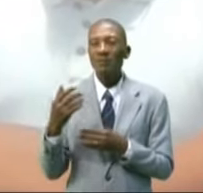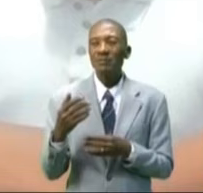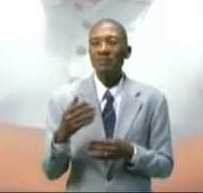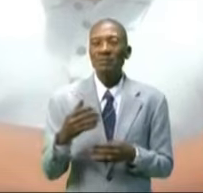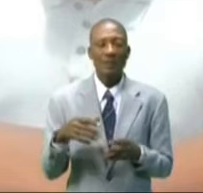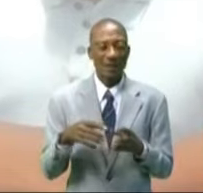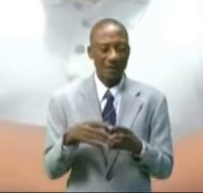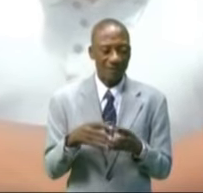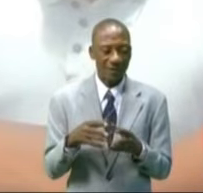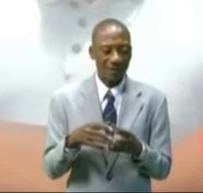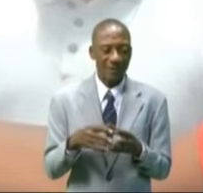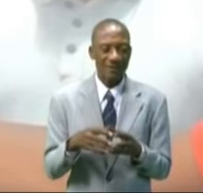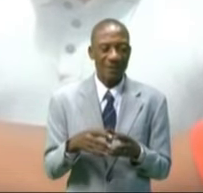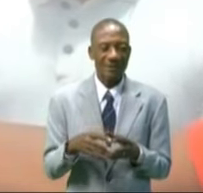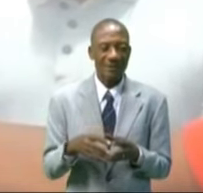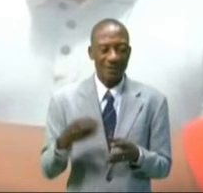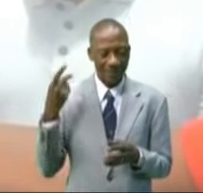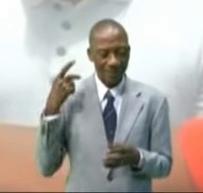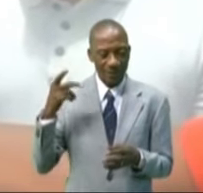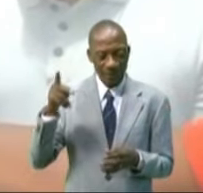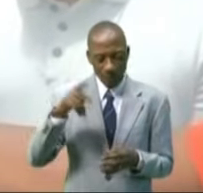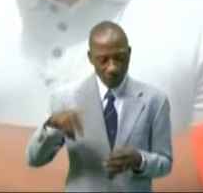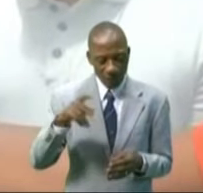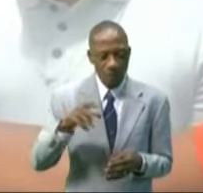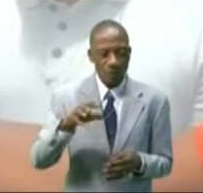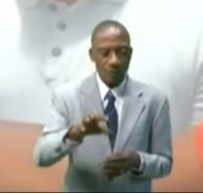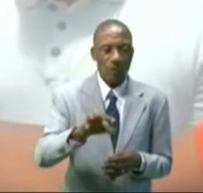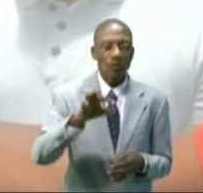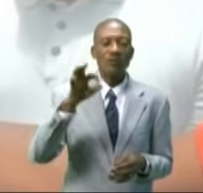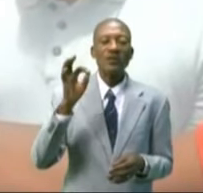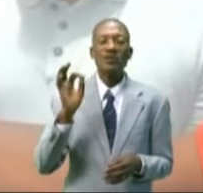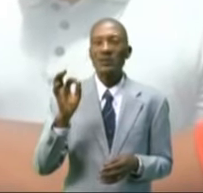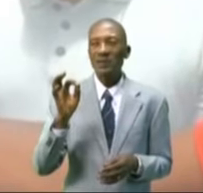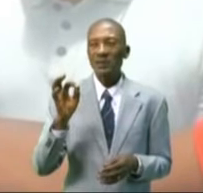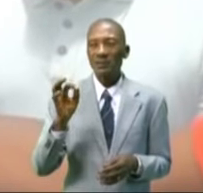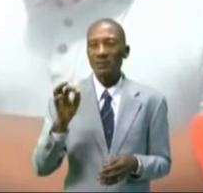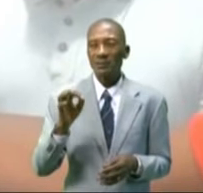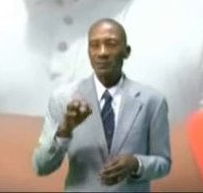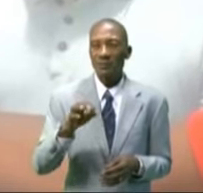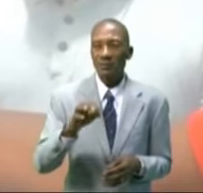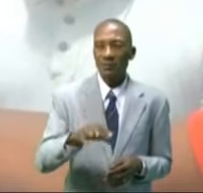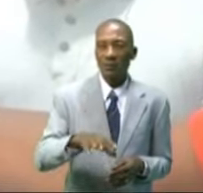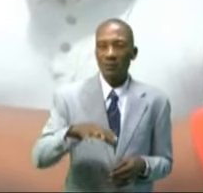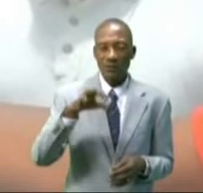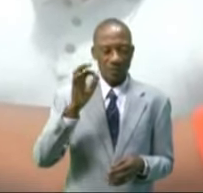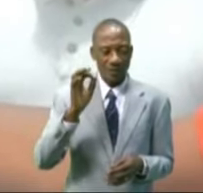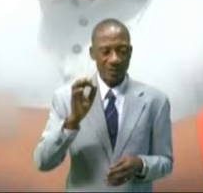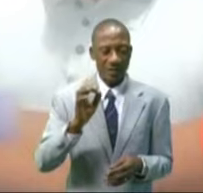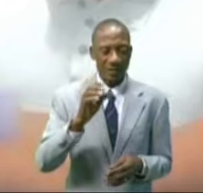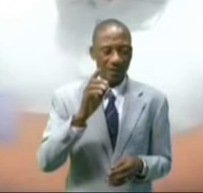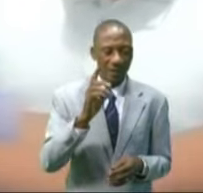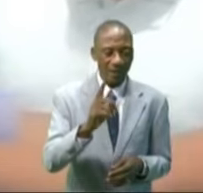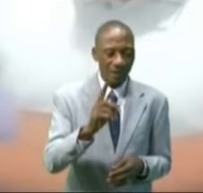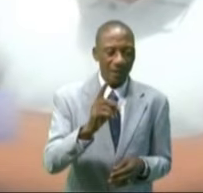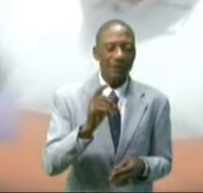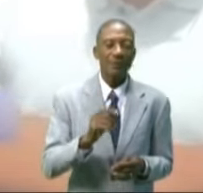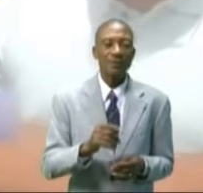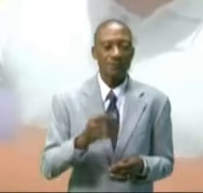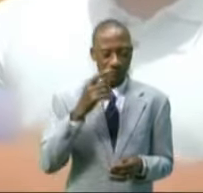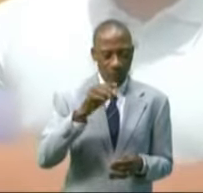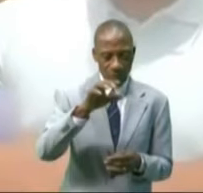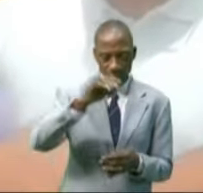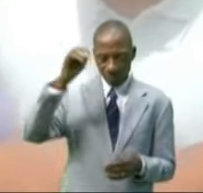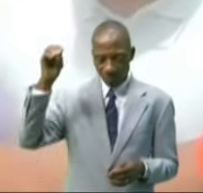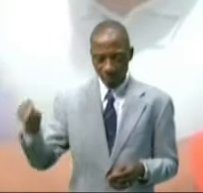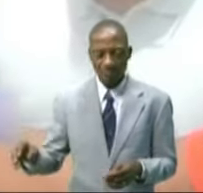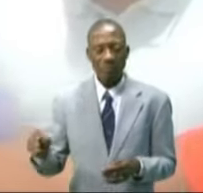provinciaux, qui sauront choisir quel est le médecin attitré pour guérir cette maladie que souffre notre